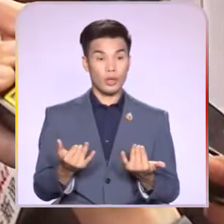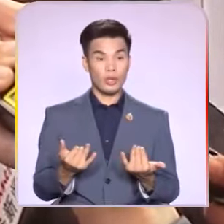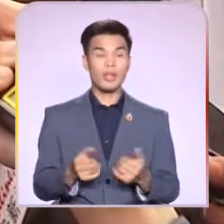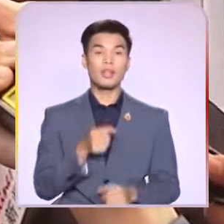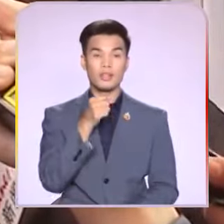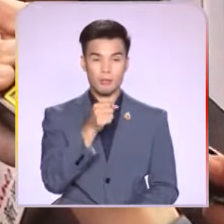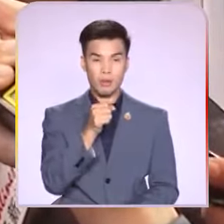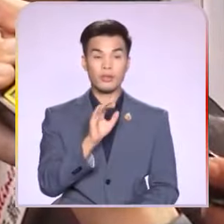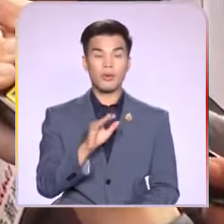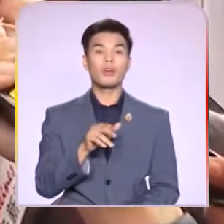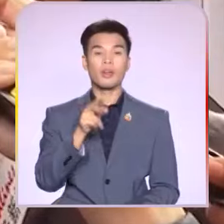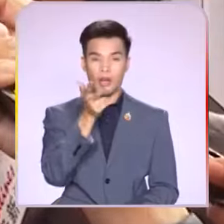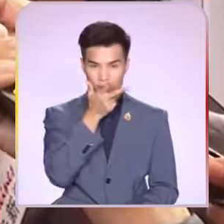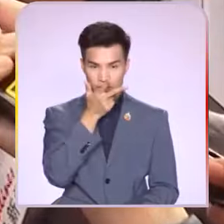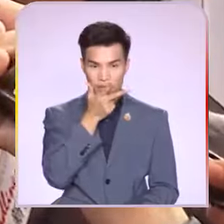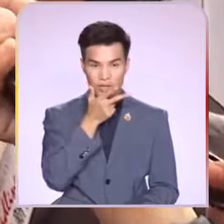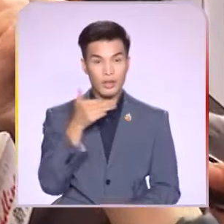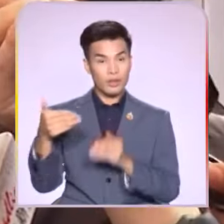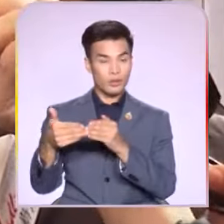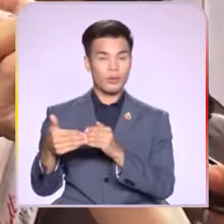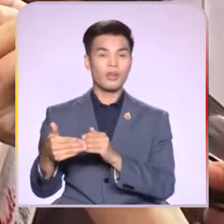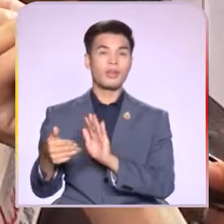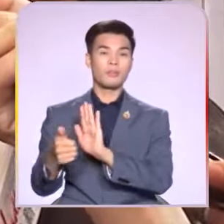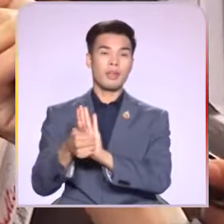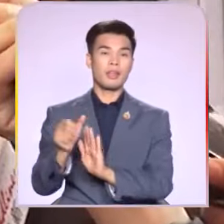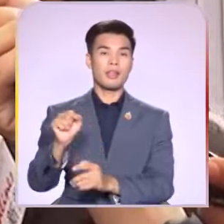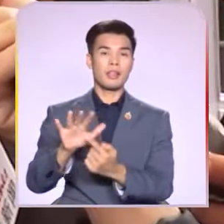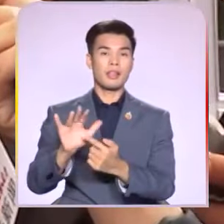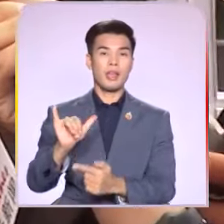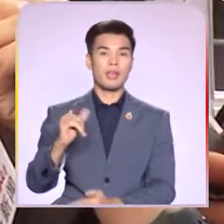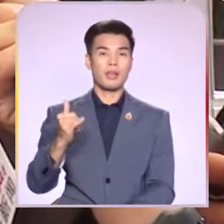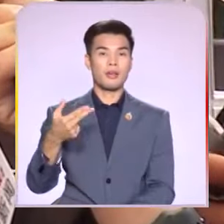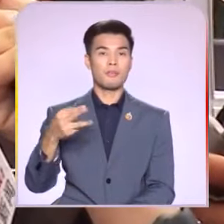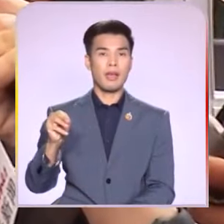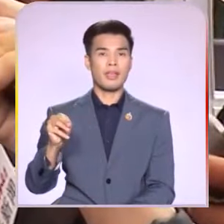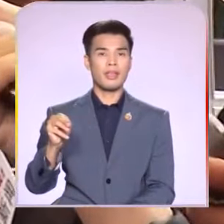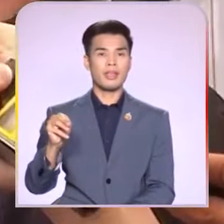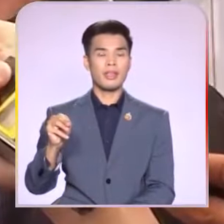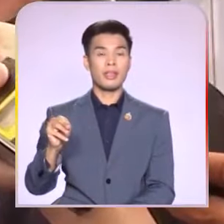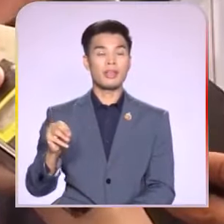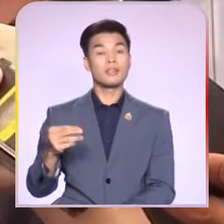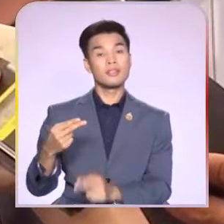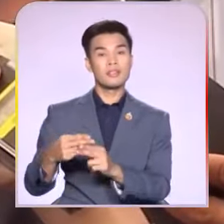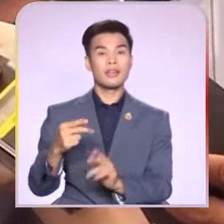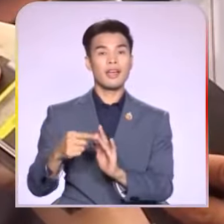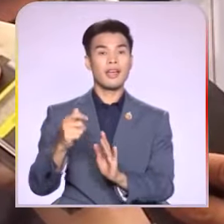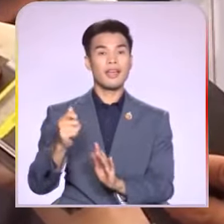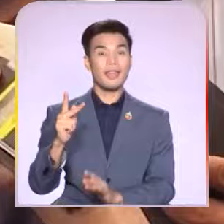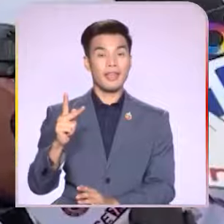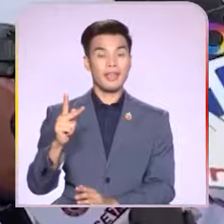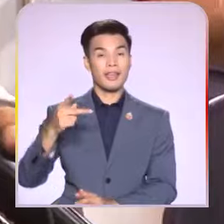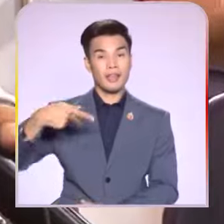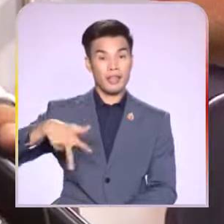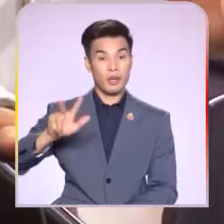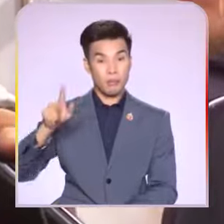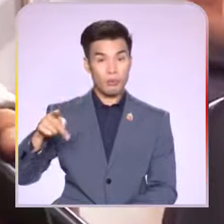ให้สัมภาษณ์ของท่านอนุทินกรณีของคุณเอกภพเหลืองประเสริฐนะครับคือย้อนกลับไปนิดนึงหลายท่านอาจจะยังไม่ทราบข้อมูลแต่คุณเอกภพได้รับการแต่ง